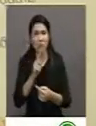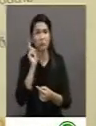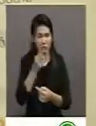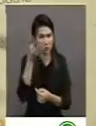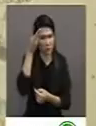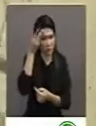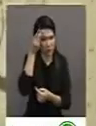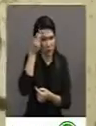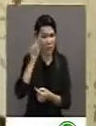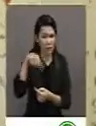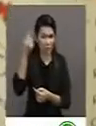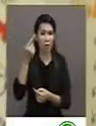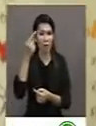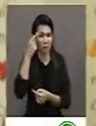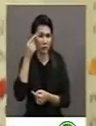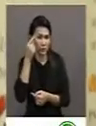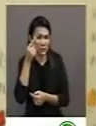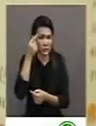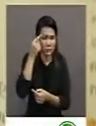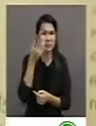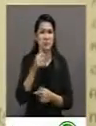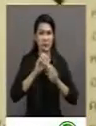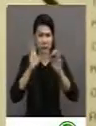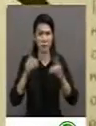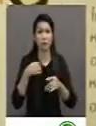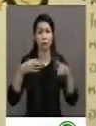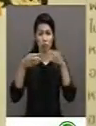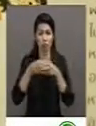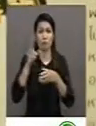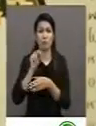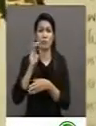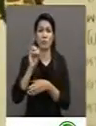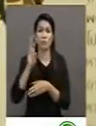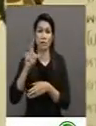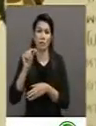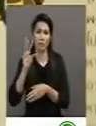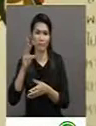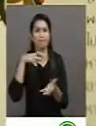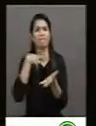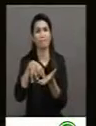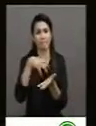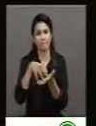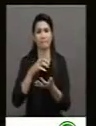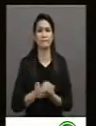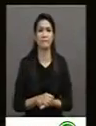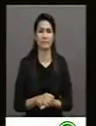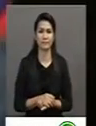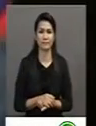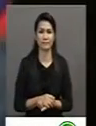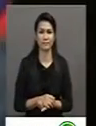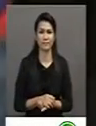ข้อคำนึงแรกๆที่ต้องคิดถึงไม่แพ้กันทีมข่าวนาว26รายงาน